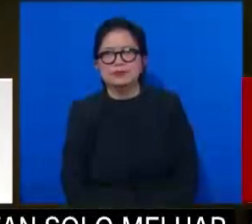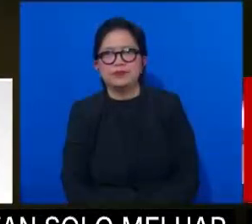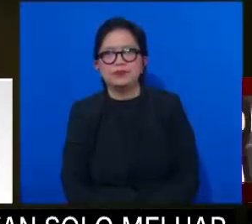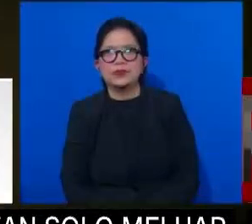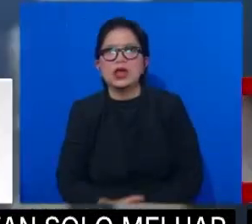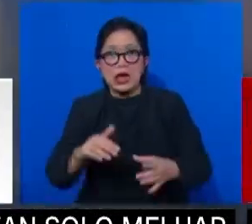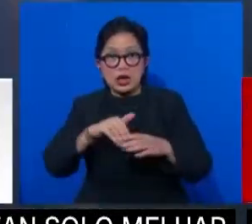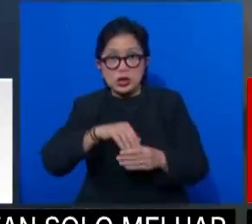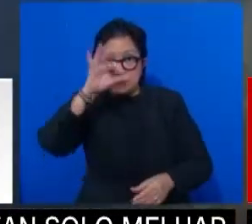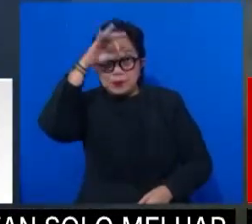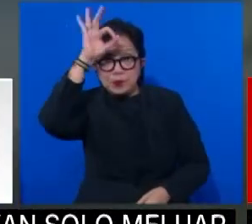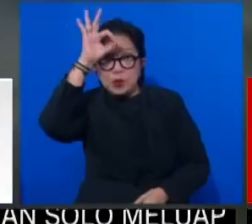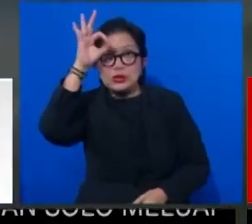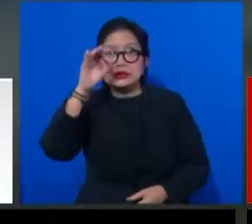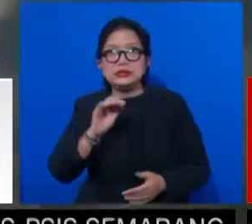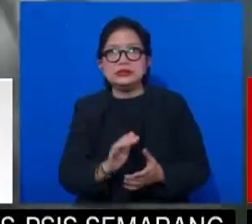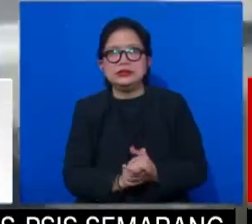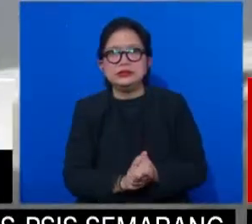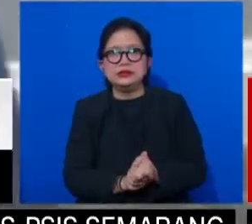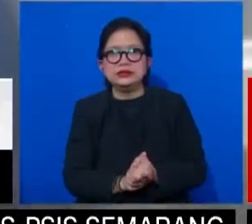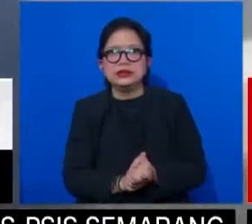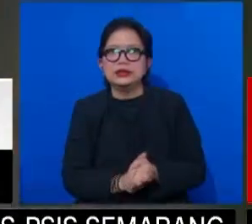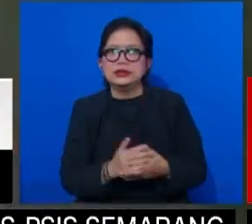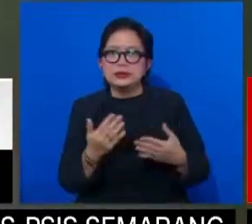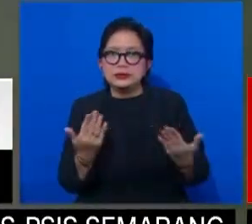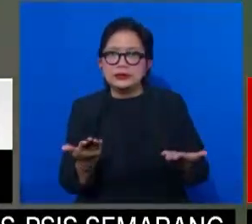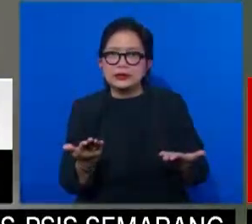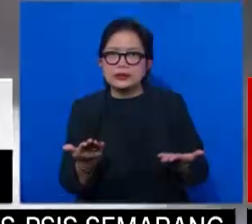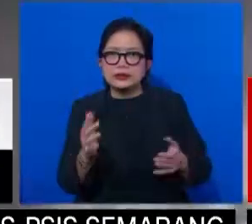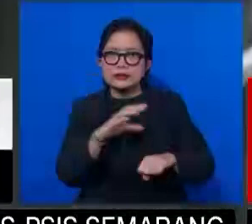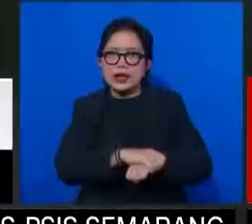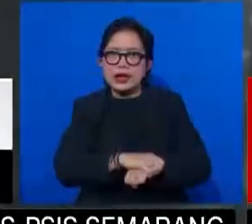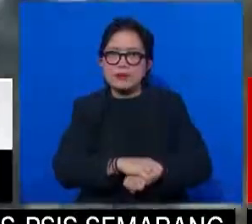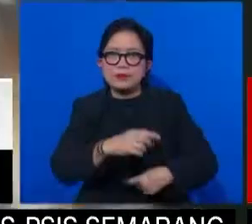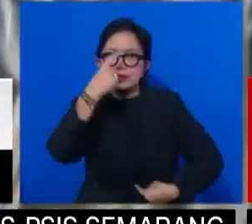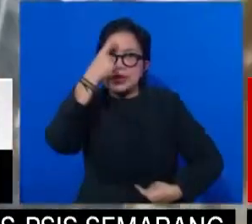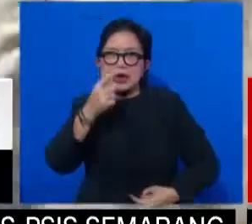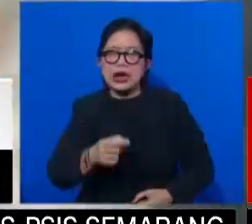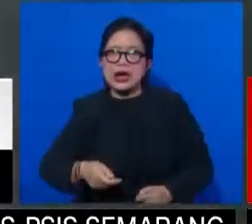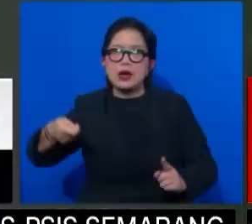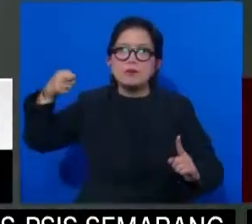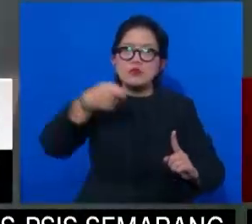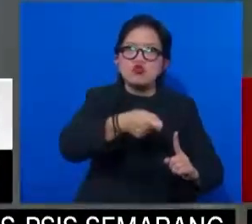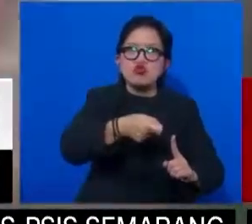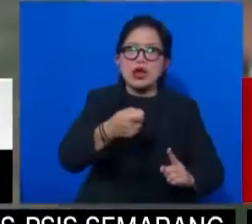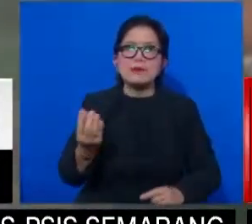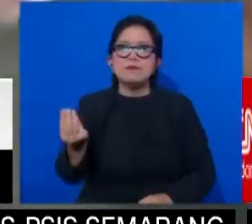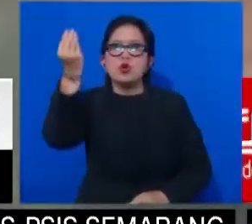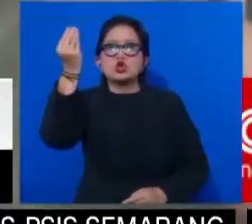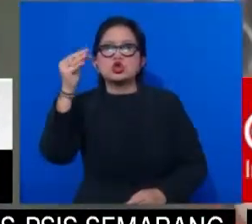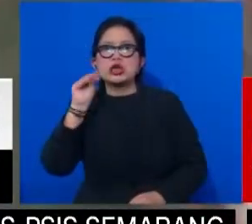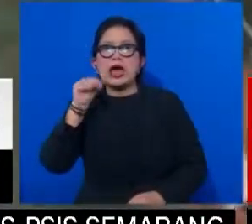Anggota Subdit 4 Jatan Ras di Treskrimum Polda Metro Jaya menangkap tersangka pelaku pembunuhan perempuan muda yang